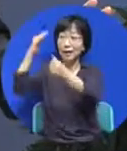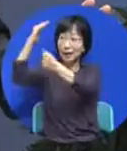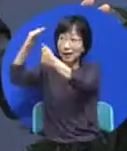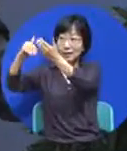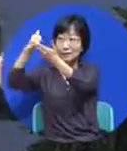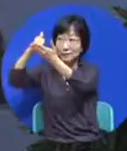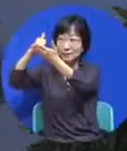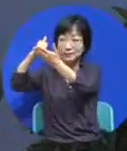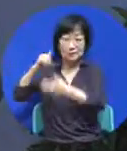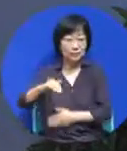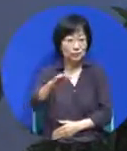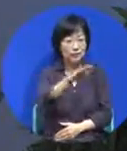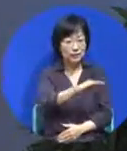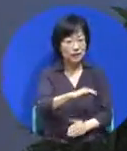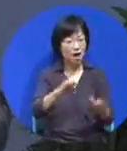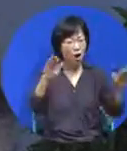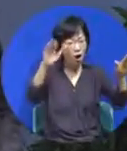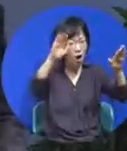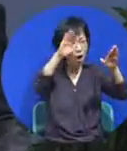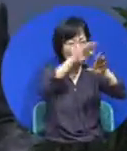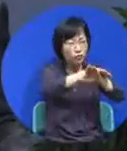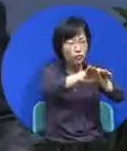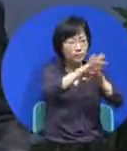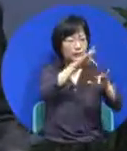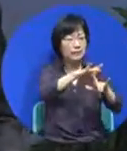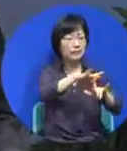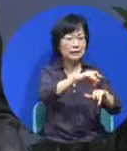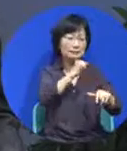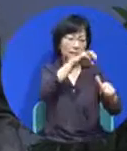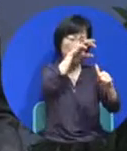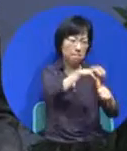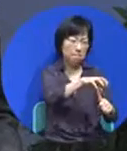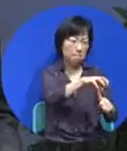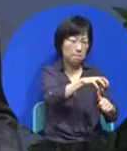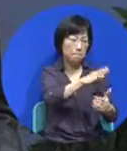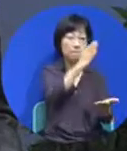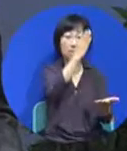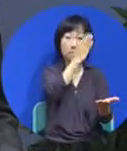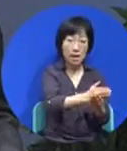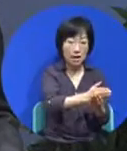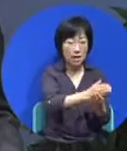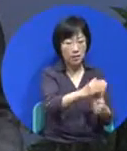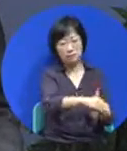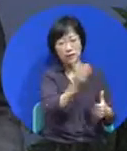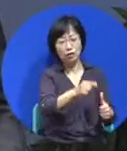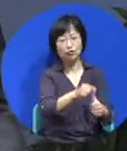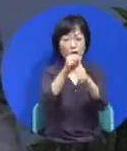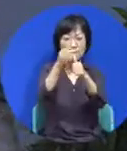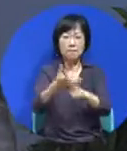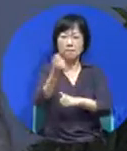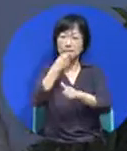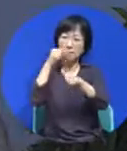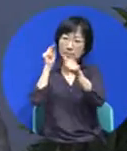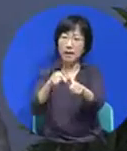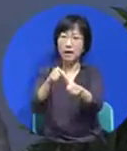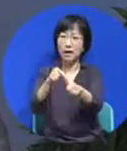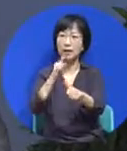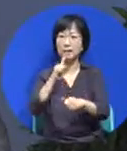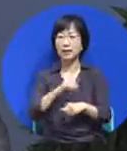가운데 사단의 권세를 잊지 말고 구원받으라는 사인이요. This is the sign that God does not want you to remain in the darkness